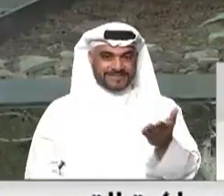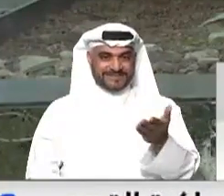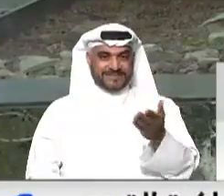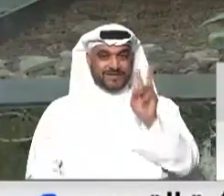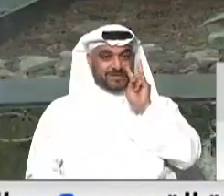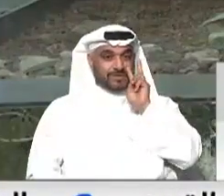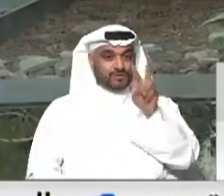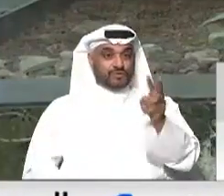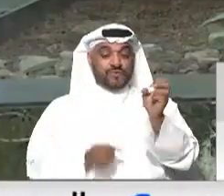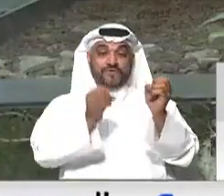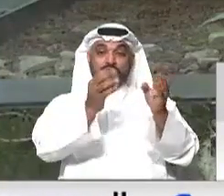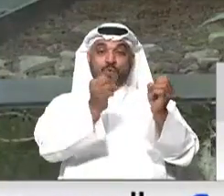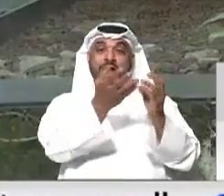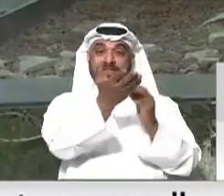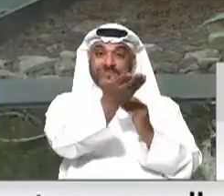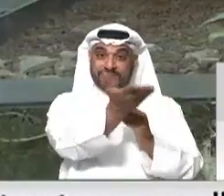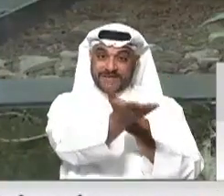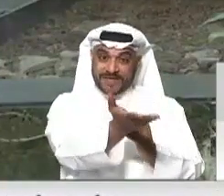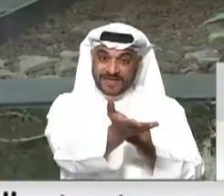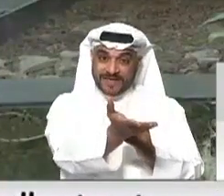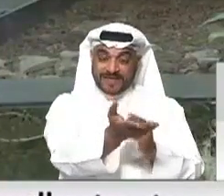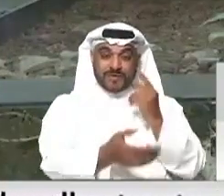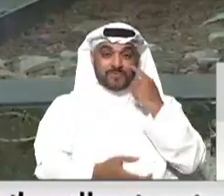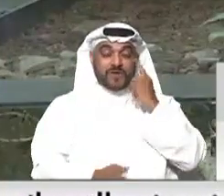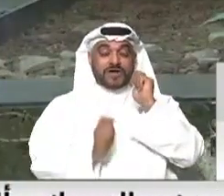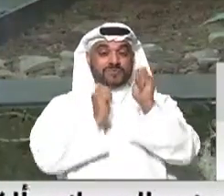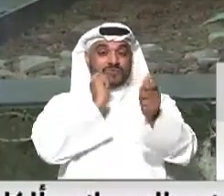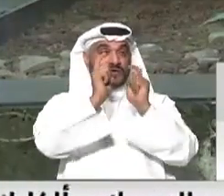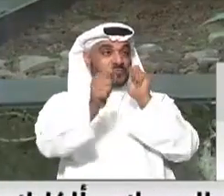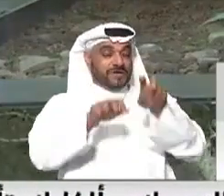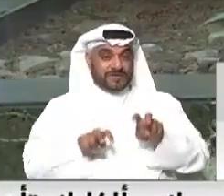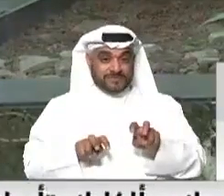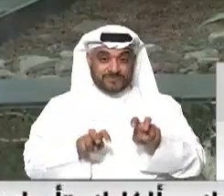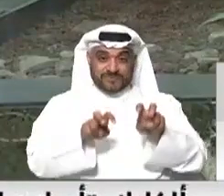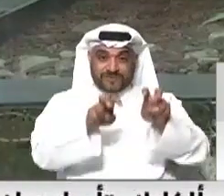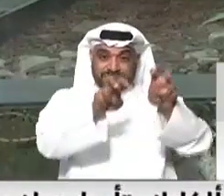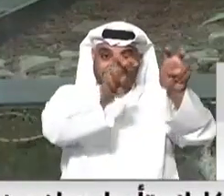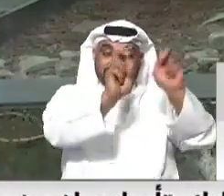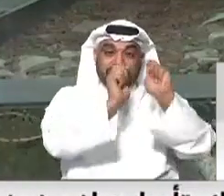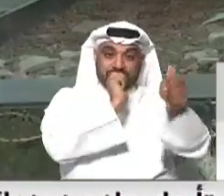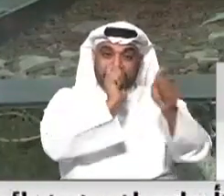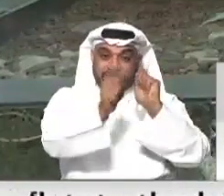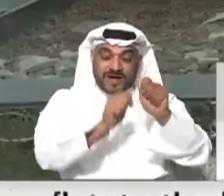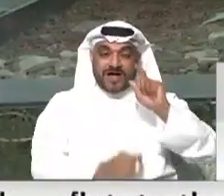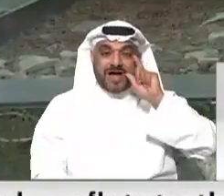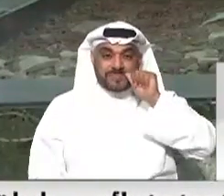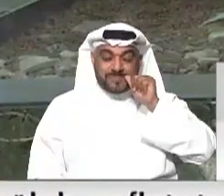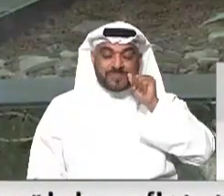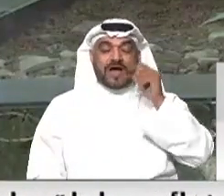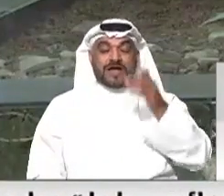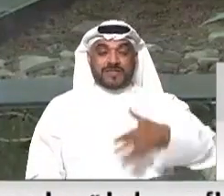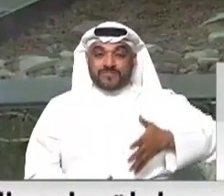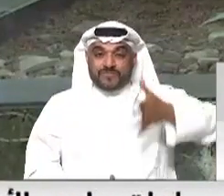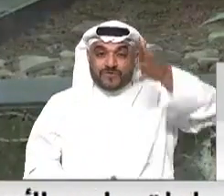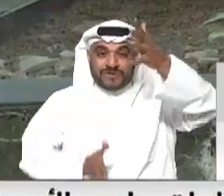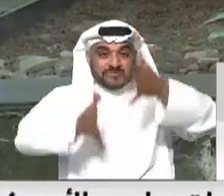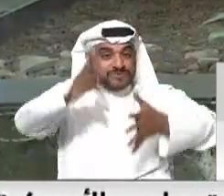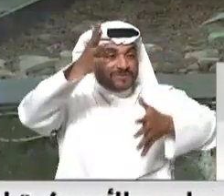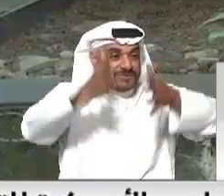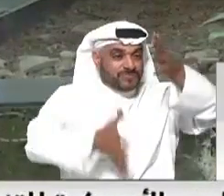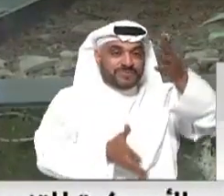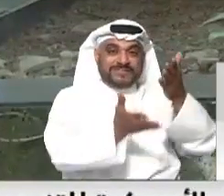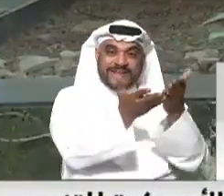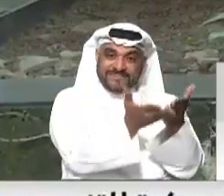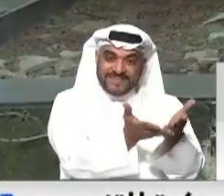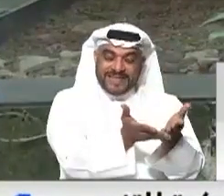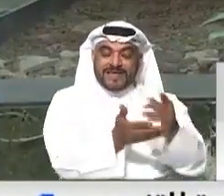فنشاهد هناك العديد من مرتادي المجامعات التجارية رجالا نساء كبارا صغارا يرتادون